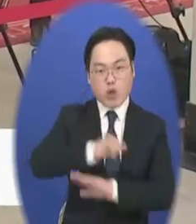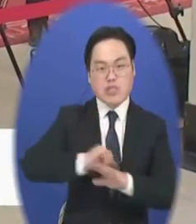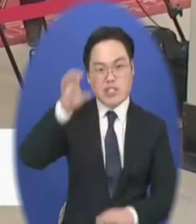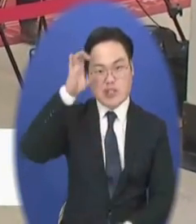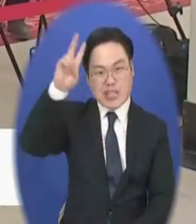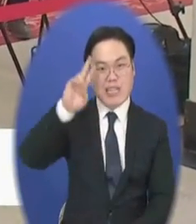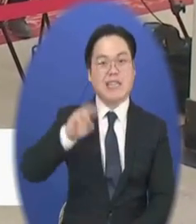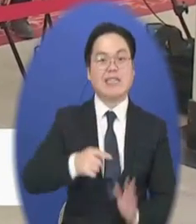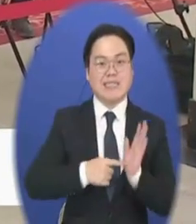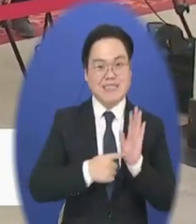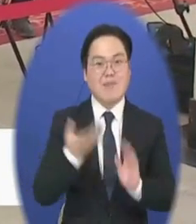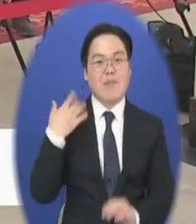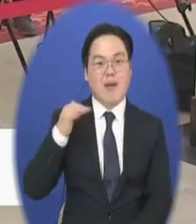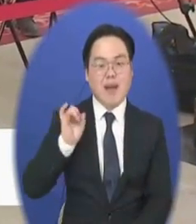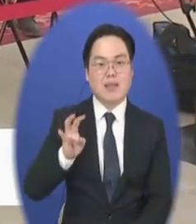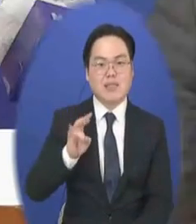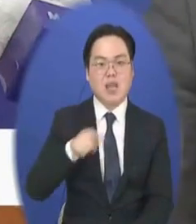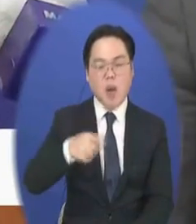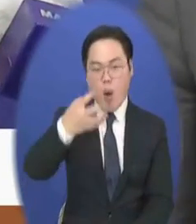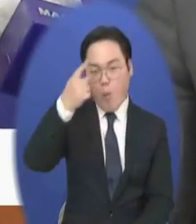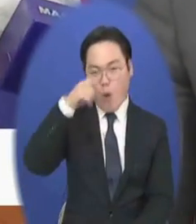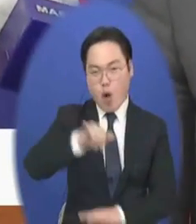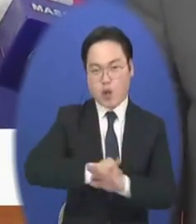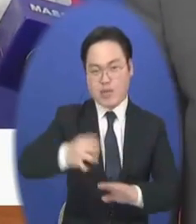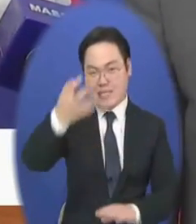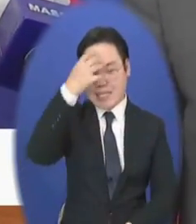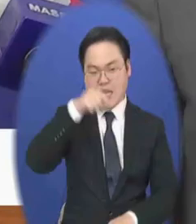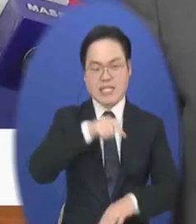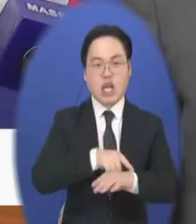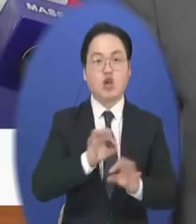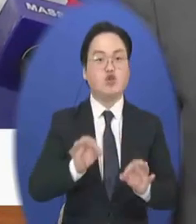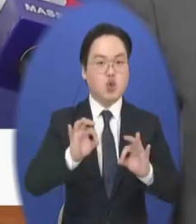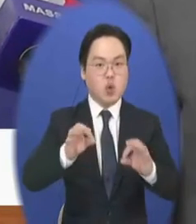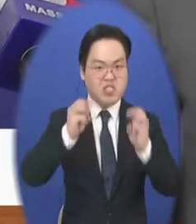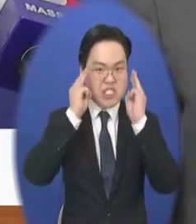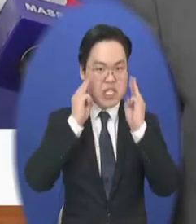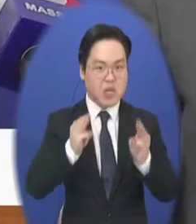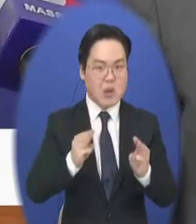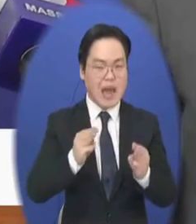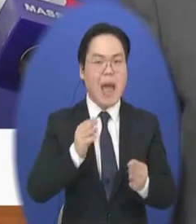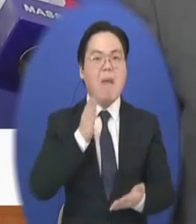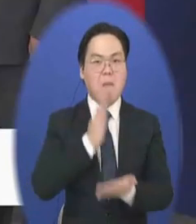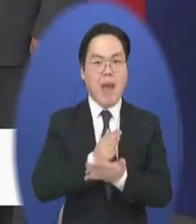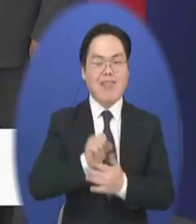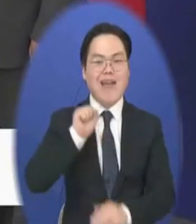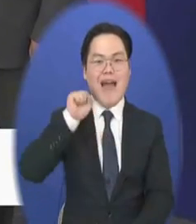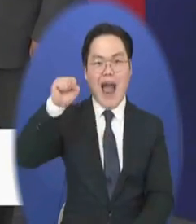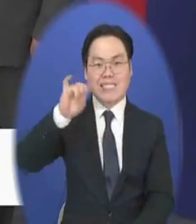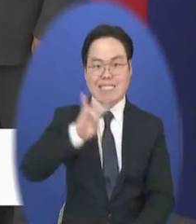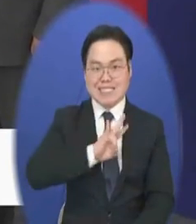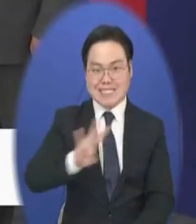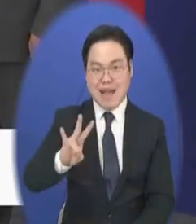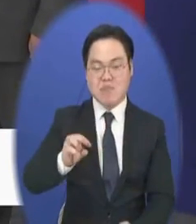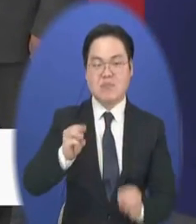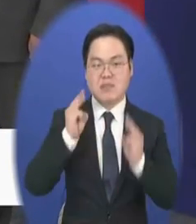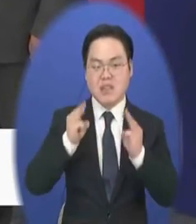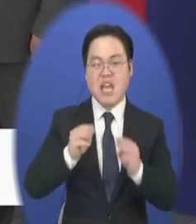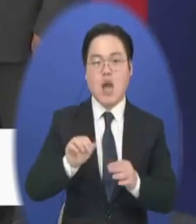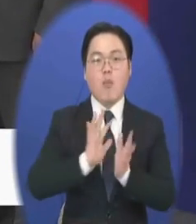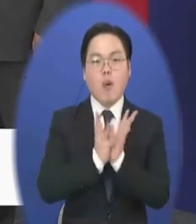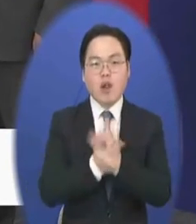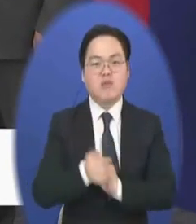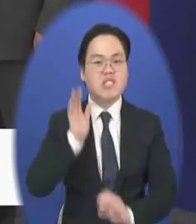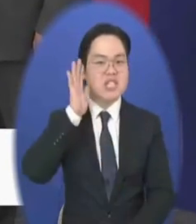улсын засгийн газар цаг үеийн мэдэрч зөв шийдвэр гаргалаа гэдгийг улсын хуралдах ардчилсан намын бүлгийнхэн илэрхийлж байгаа. Гэхдээ цаашид анхаарах асуудал